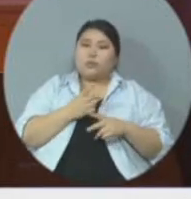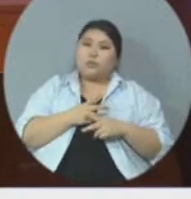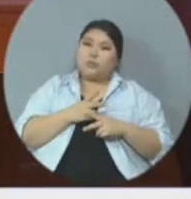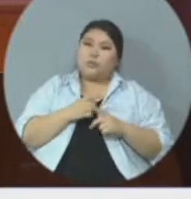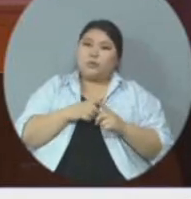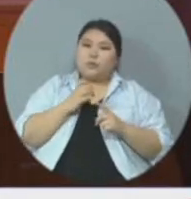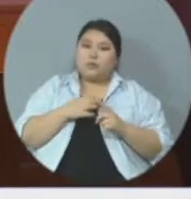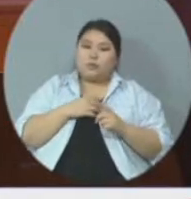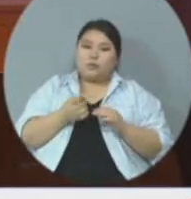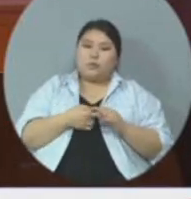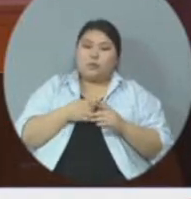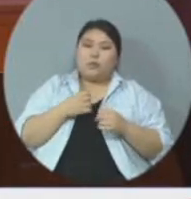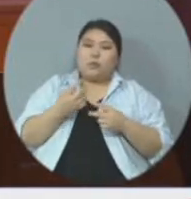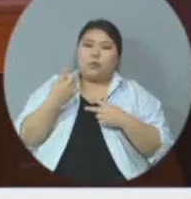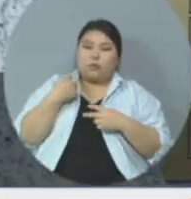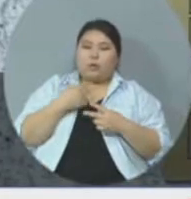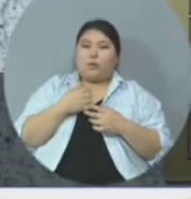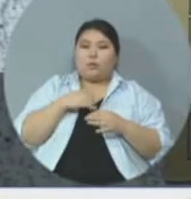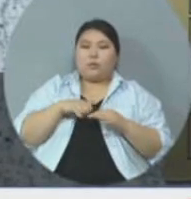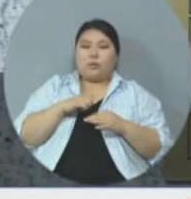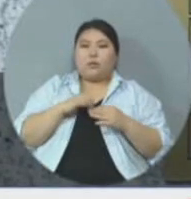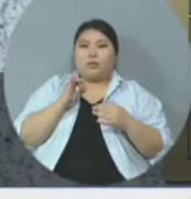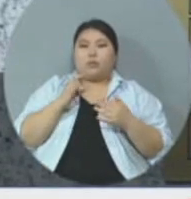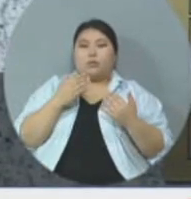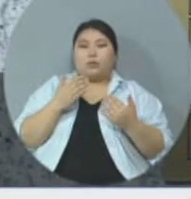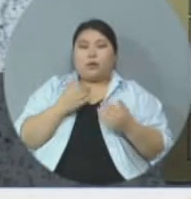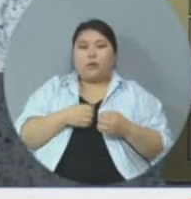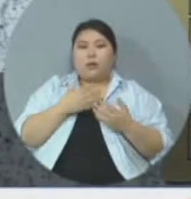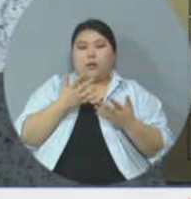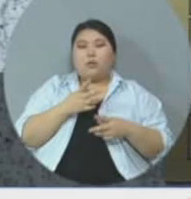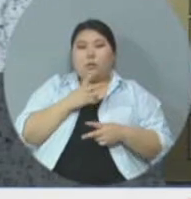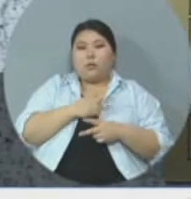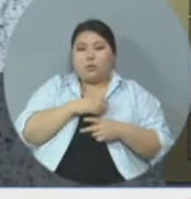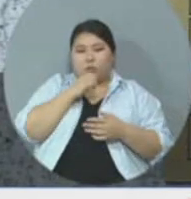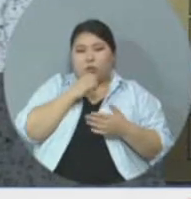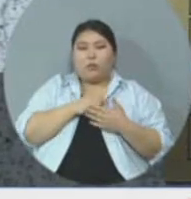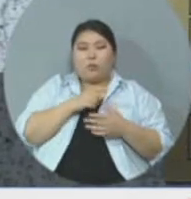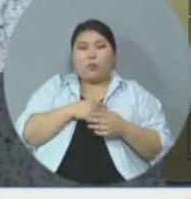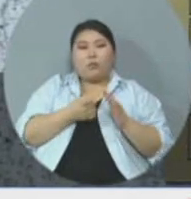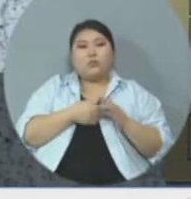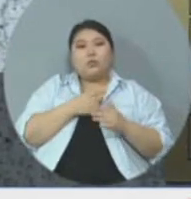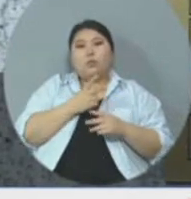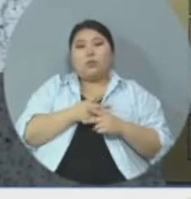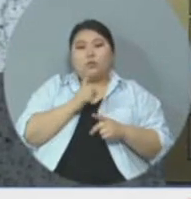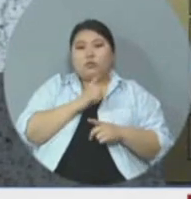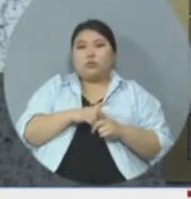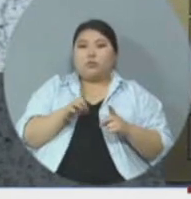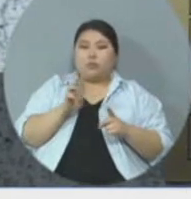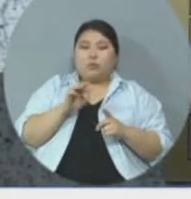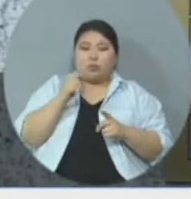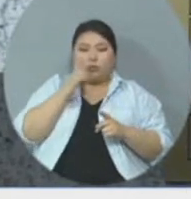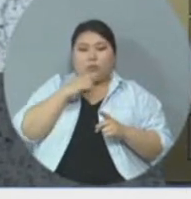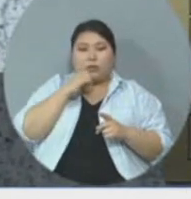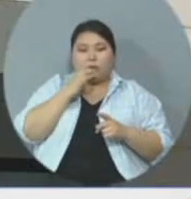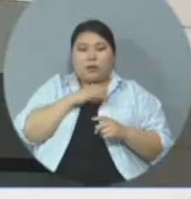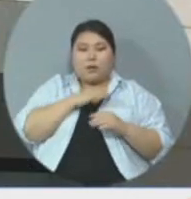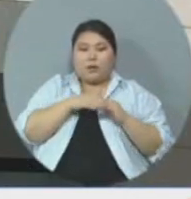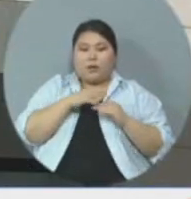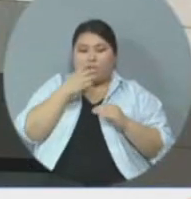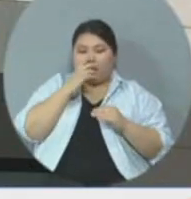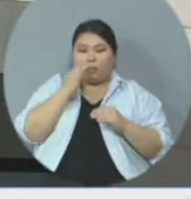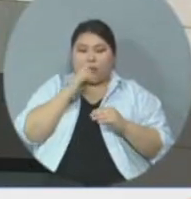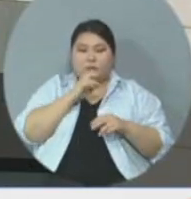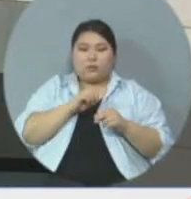үндсэн өргөн улсын хурлаас гарсан хууль тогтоомж шийдрүүд нь үндсэн хуулийг зөрчсөн хэсэг асуудлыг бие даан хараат бусаар шийдвэрлэх